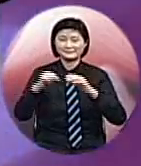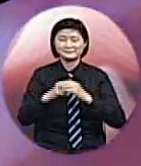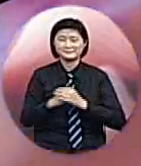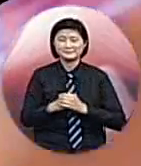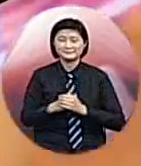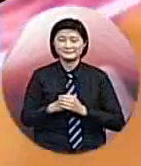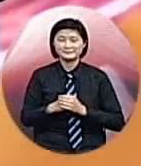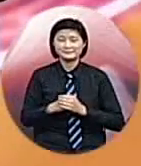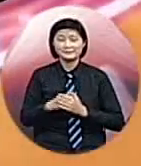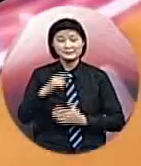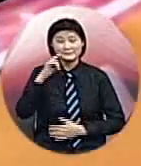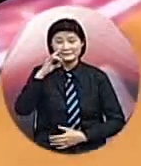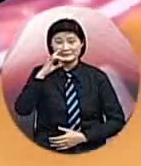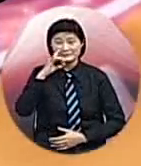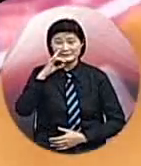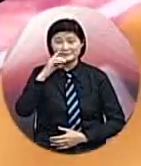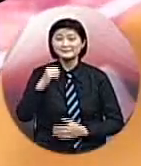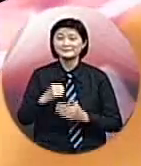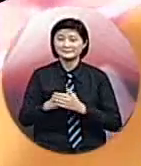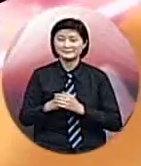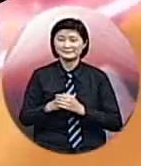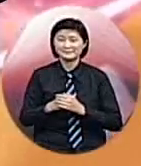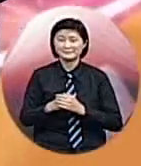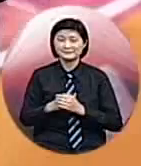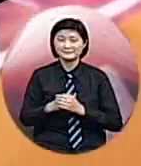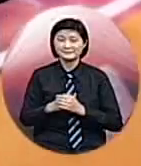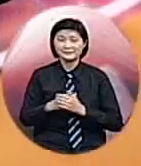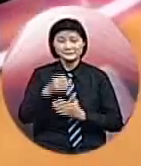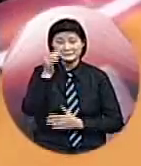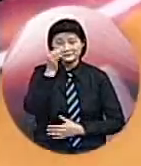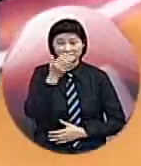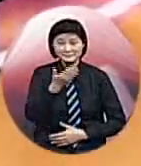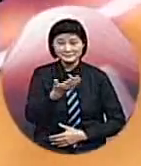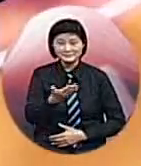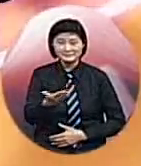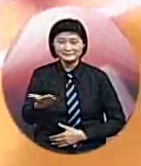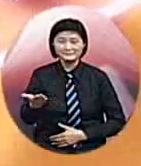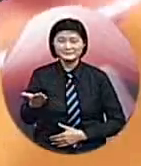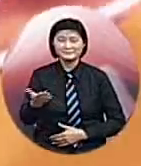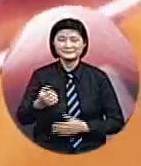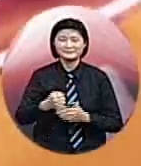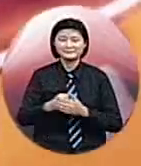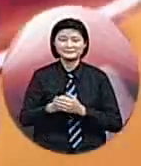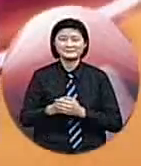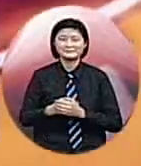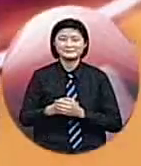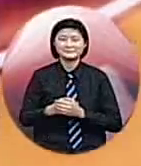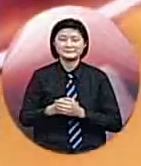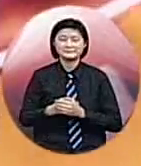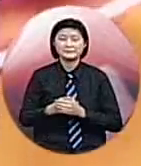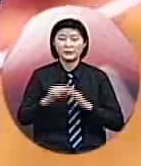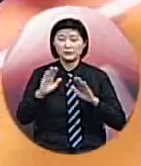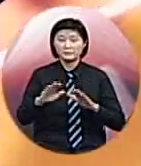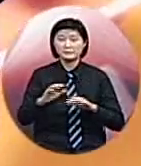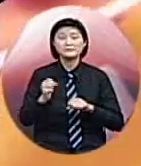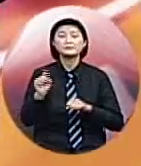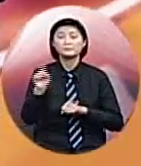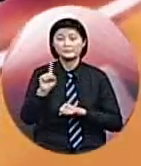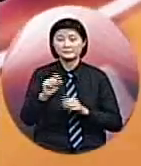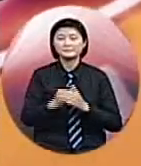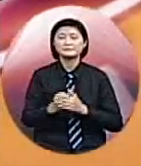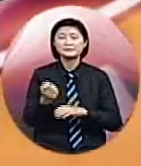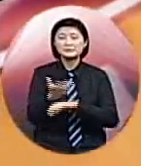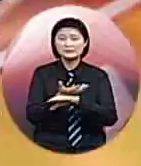날이죠? 네. 예, 궁금하시죠? 어떤 퀴즈인가? 예, 또 한번 보여드릴까요? 네. 예, 자, 퀴즈 보여 주세요. 주세요. 자, 오늘의